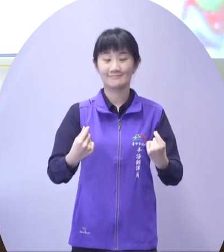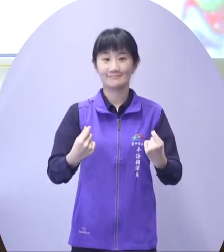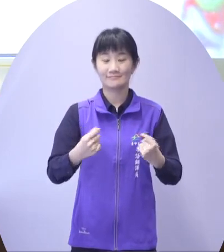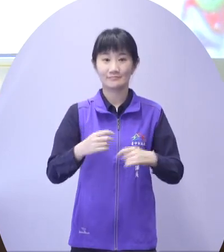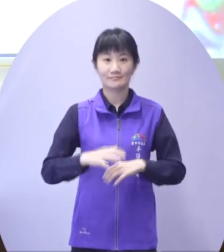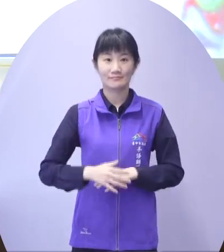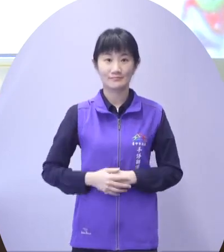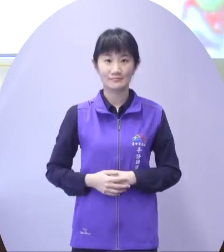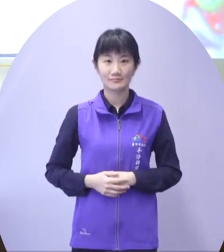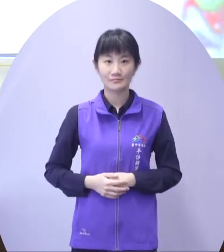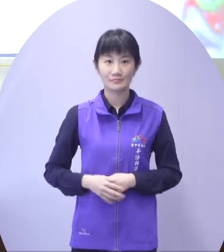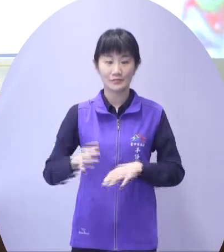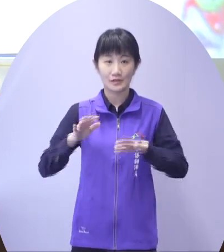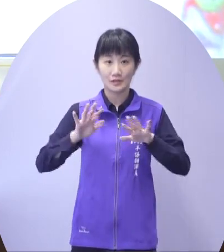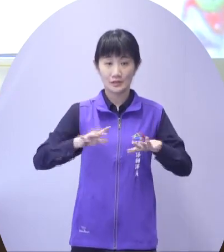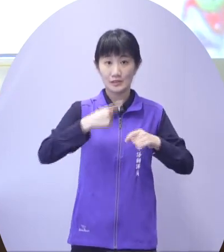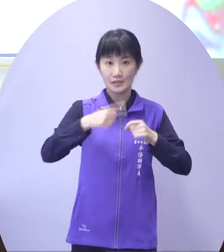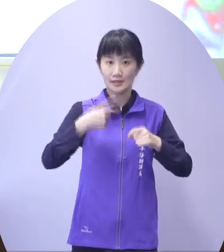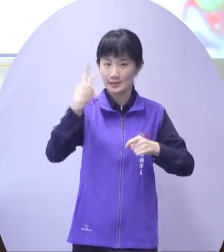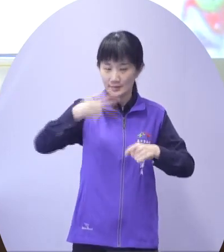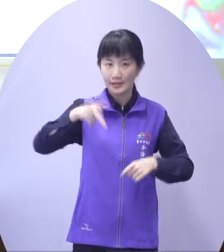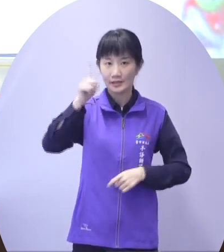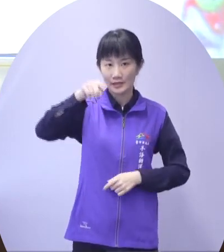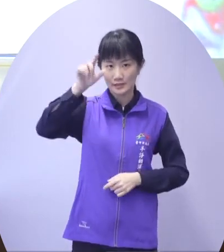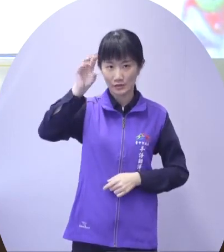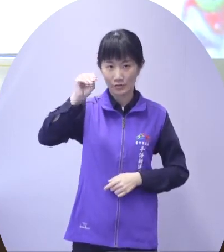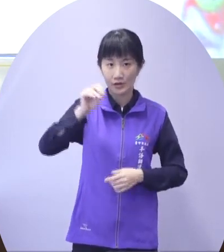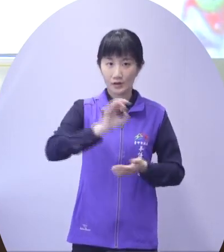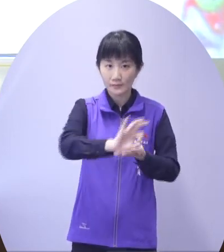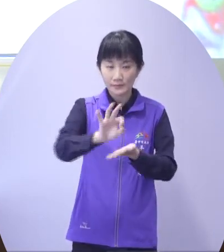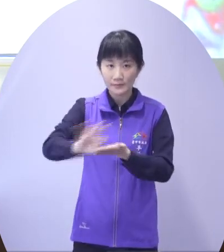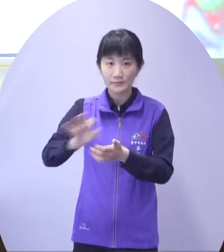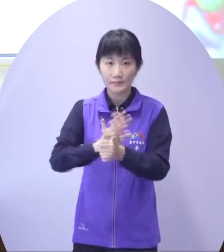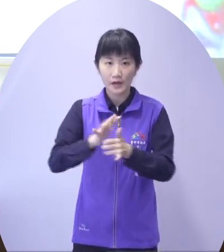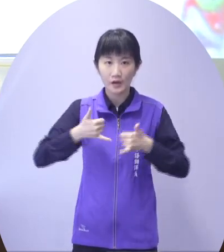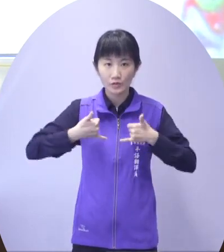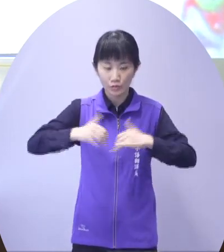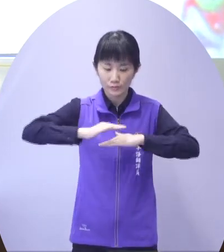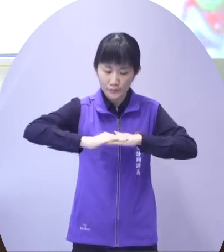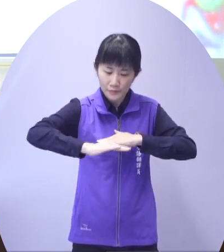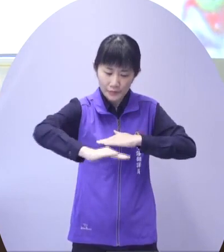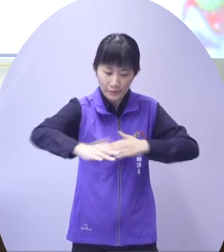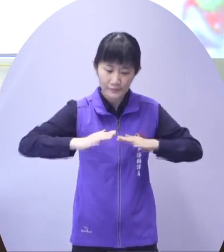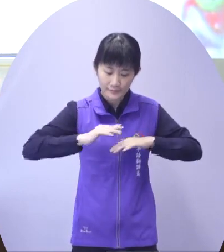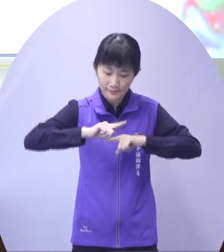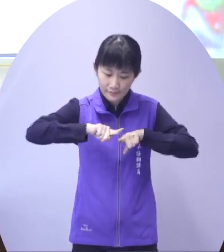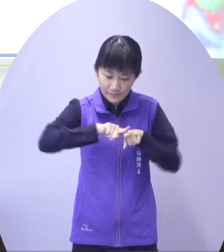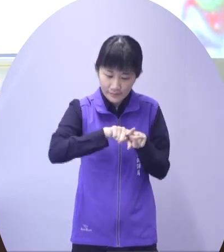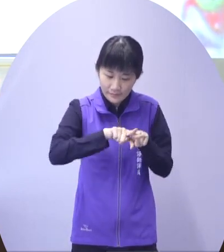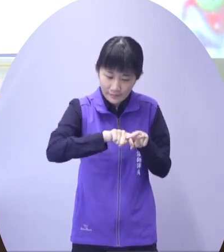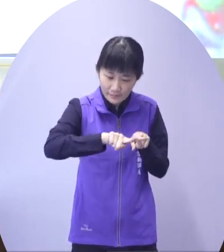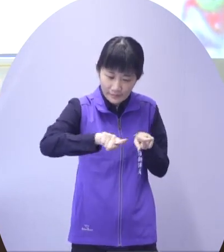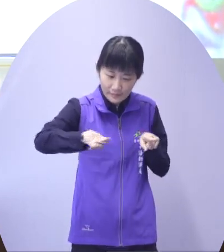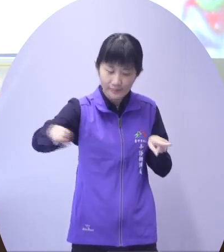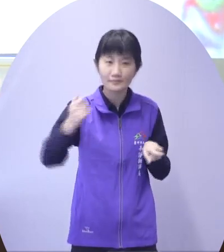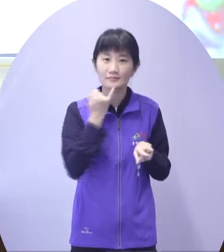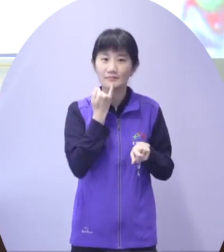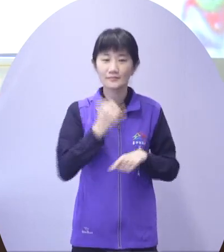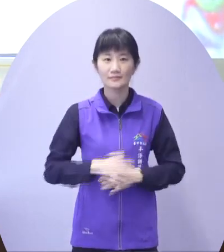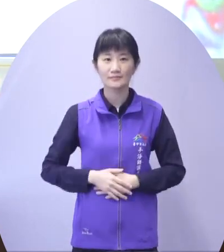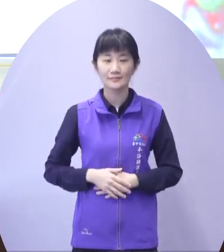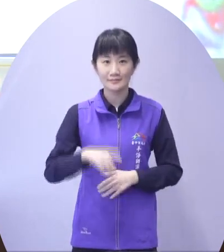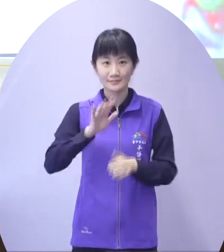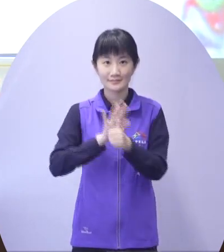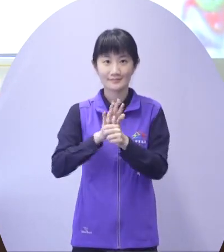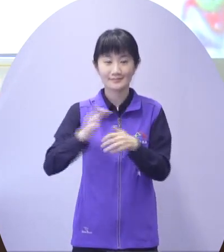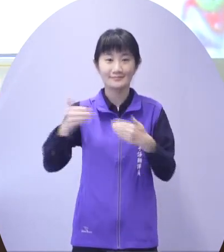然去年主干道铺完，今年再加码1000多万再去做相关的一个铺设等等哈，就是要让它三城地区交通